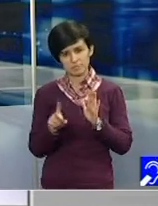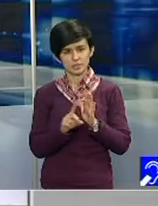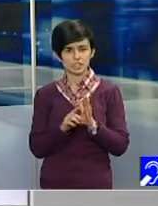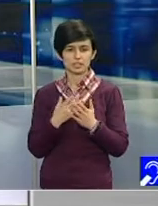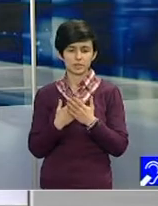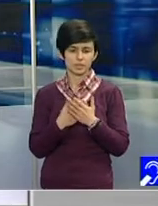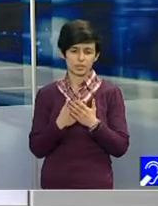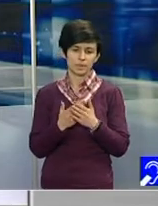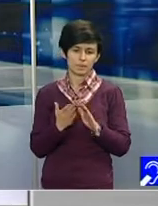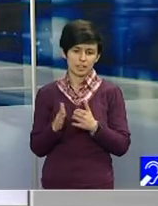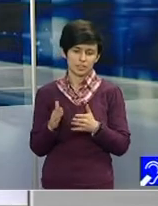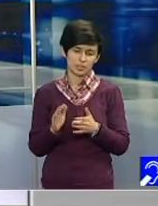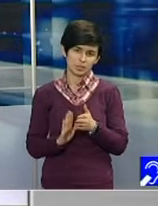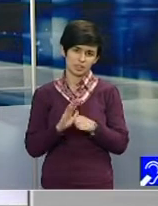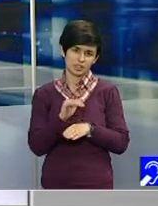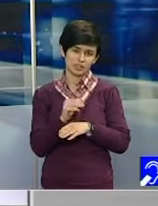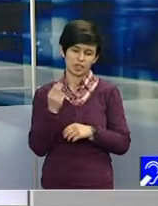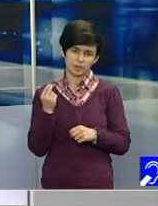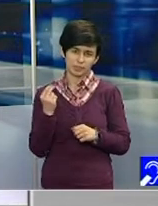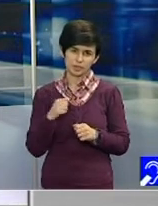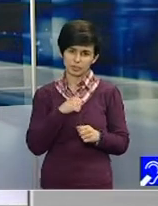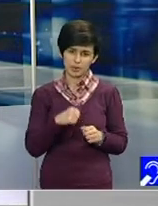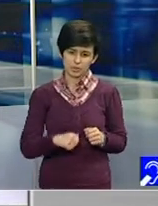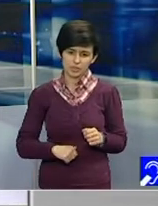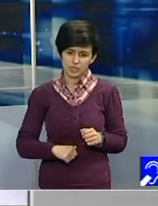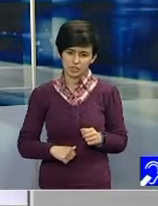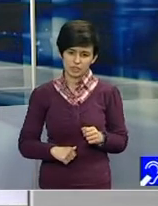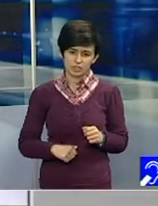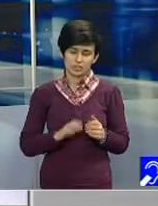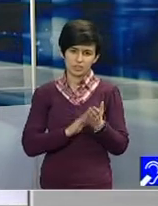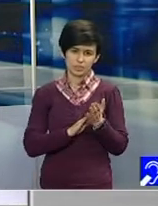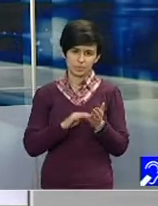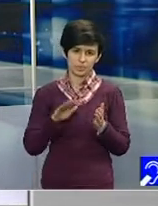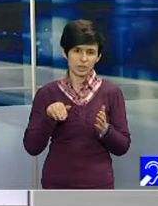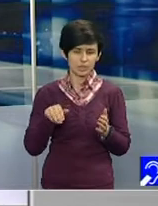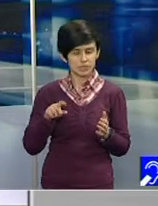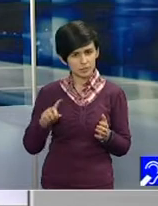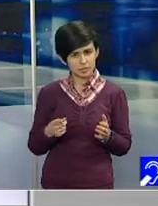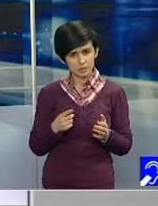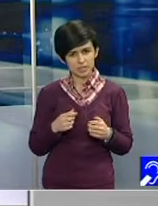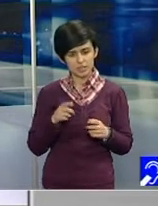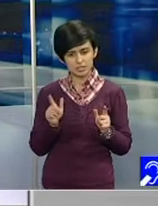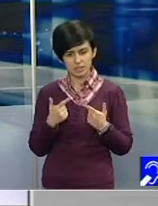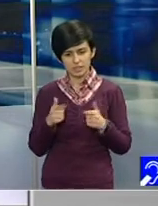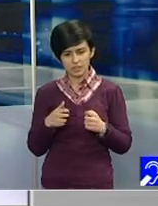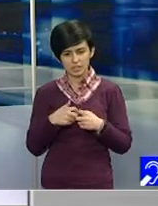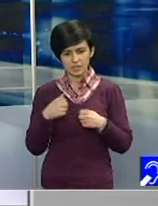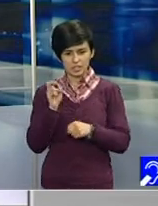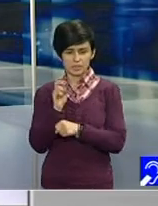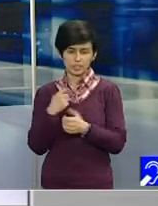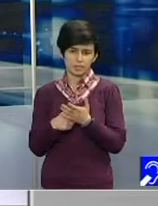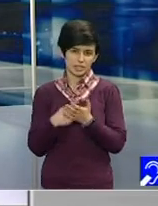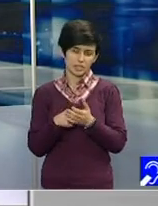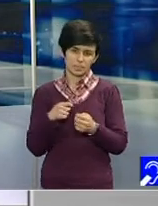tot mai buni și tot mai profesioniști și faptul că au astfel de ocazii să cânte fără să plătească o taxă de înscriere, fără